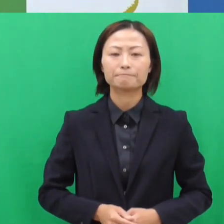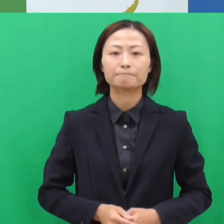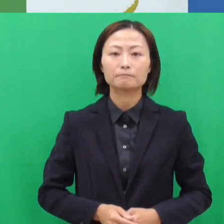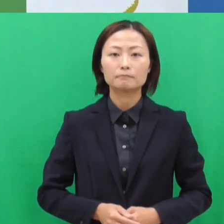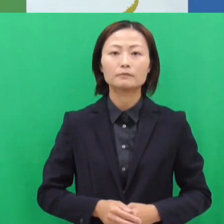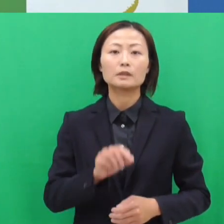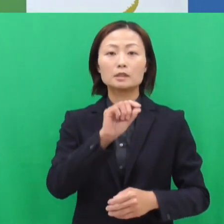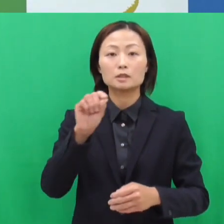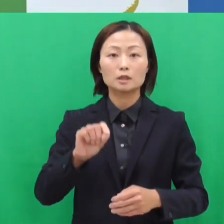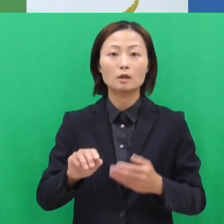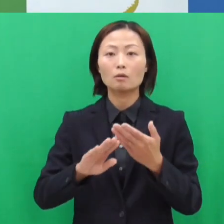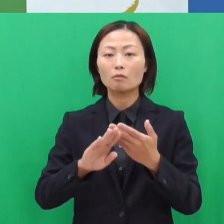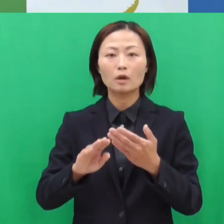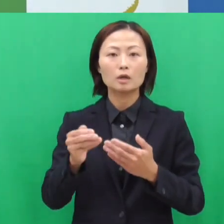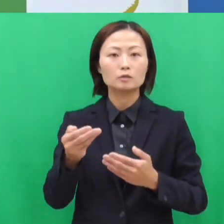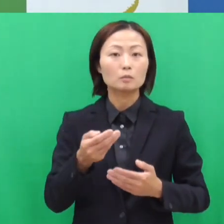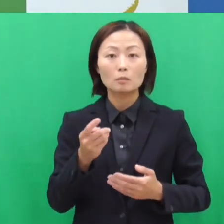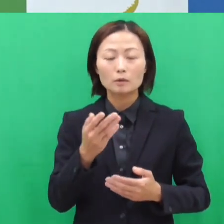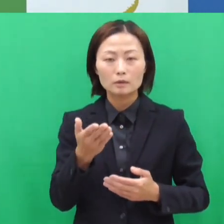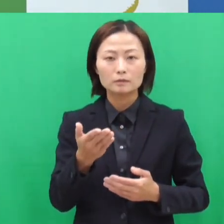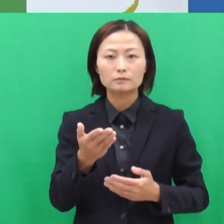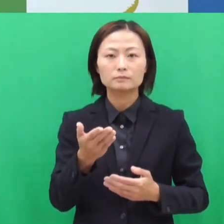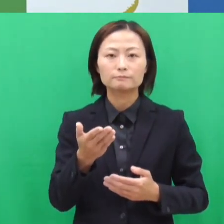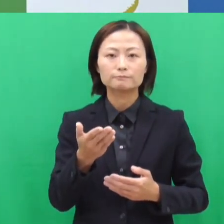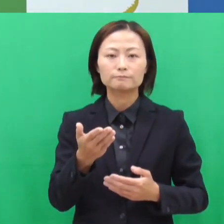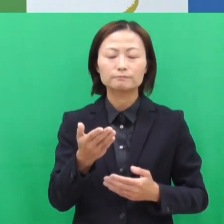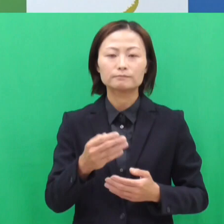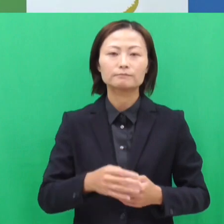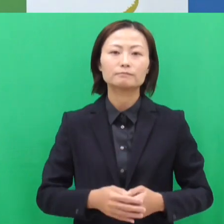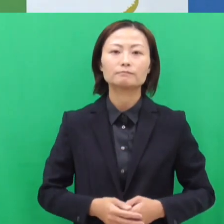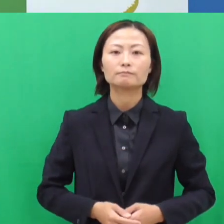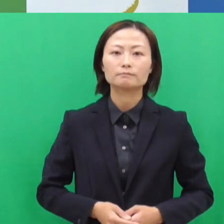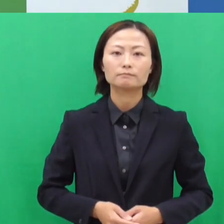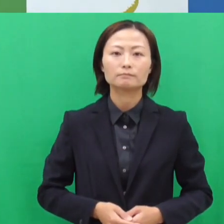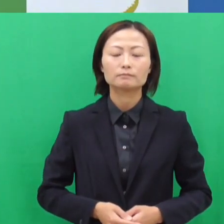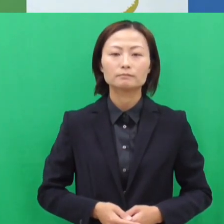この件に関しまして他にございますでしょうかはいどうぞ